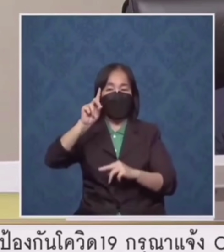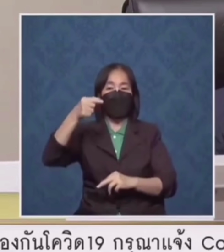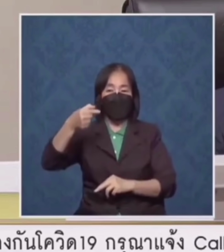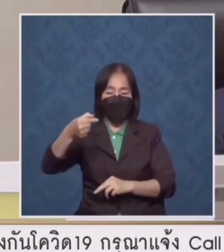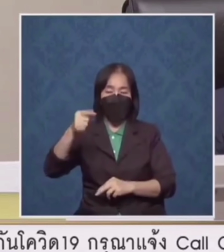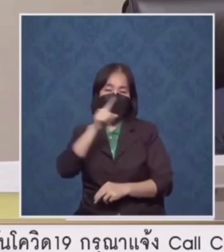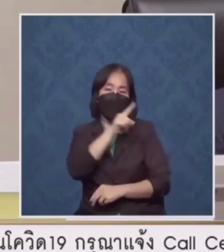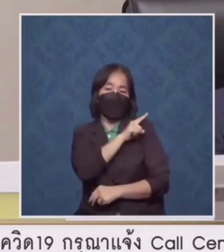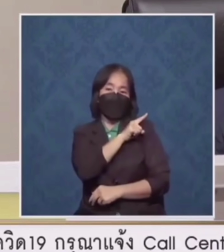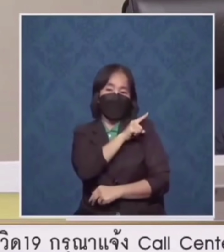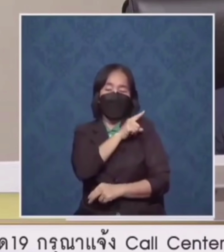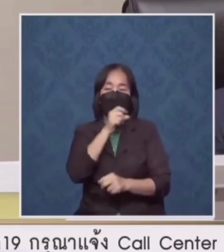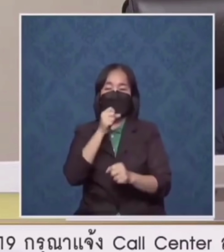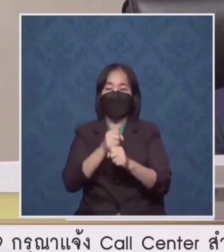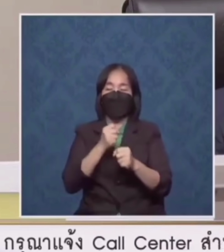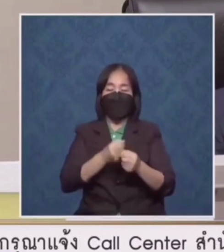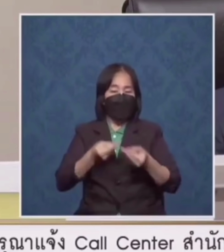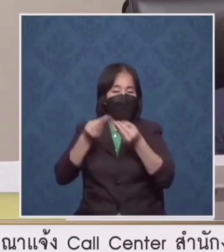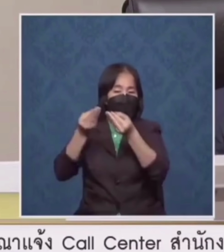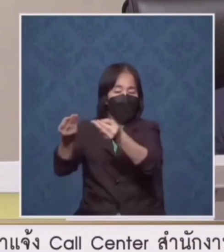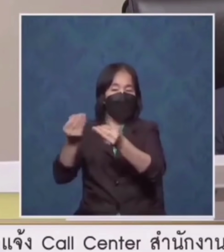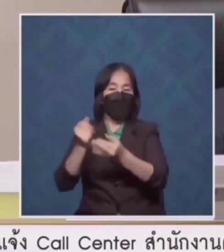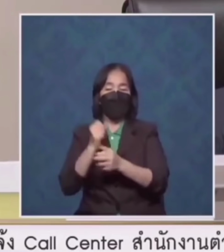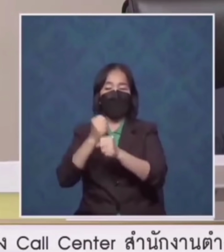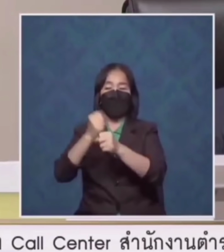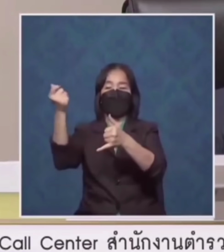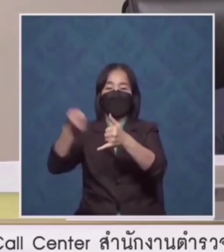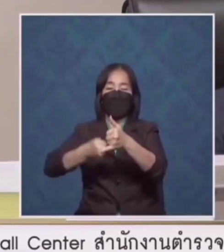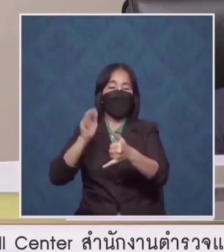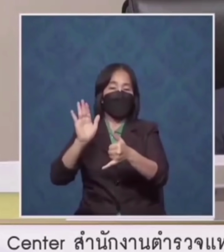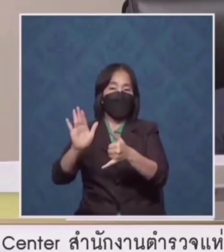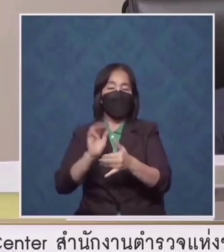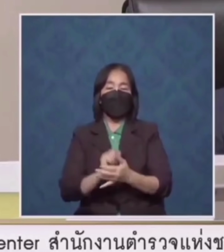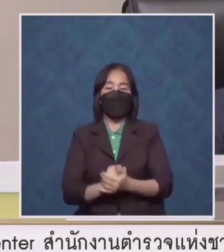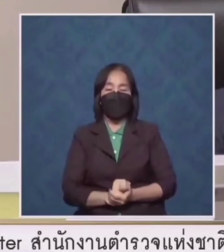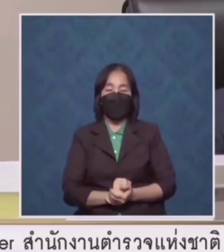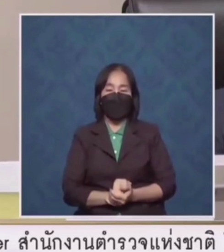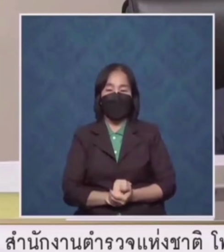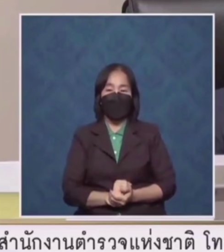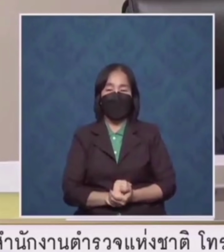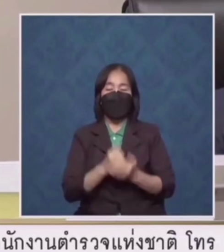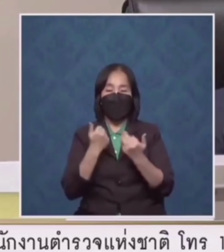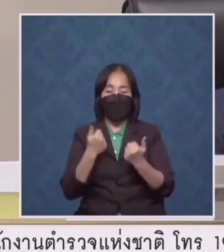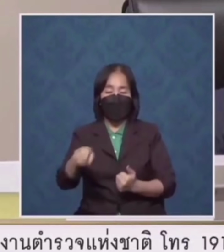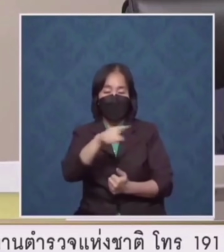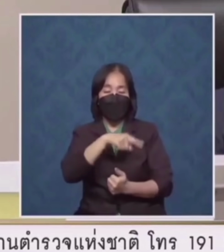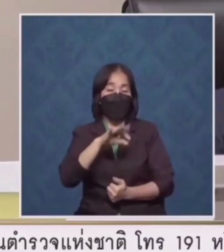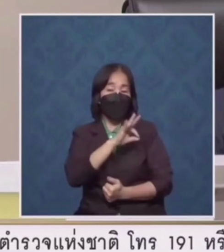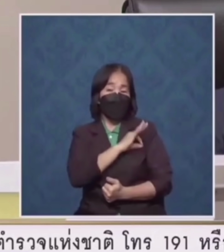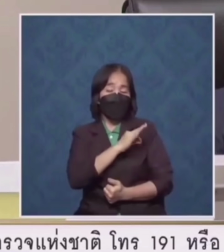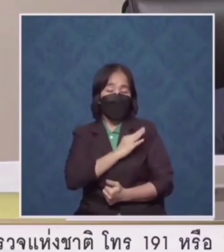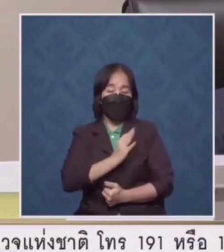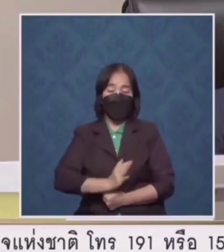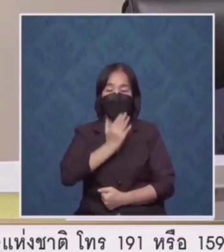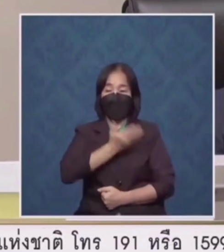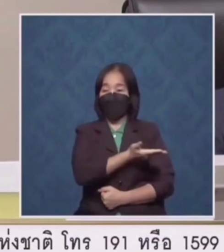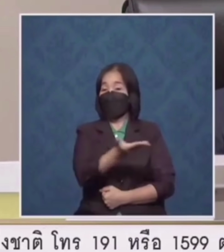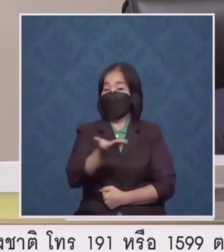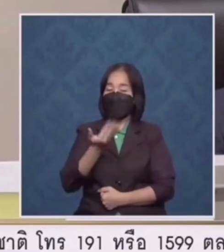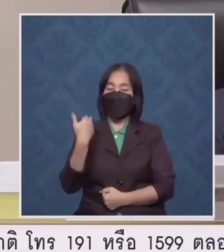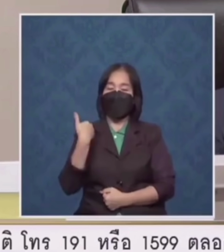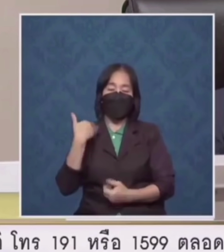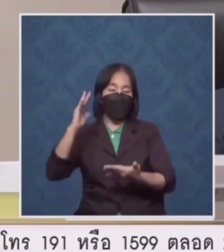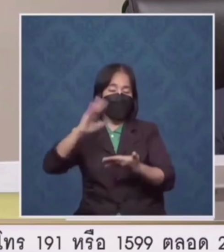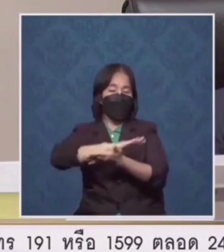ำเนินการตามหน้าที่ต่อไปขออนุญาตว่าในสิ่งที่ท่านสมาชิกผู้ทรงเกียรติท่านได้นำเอกสารน